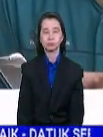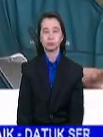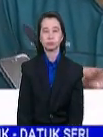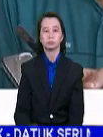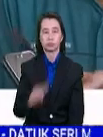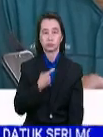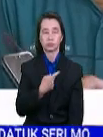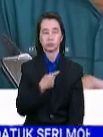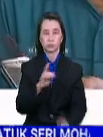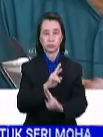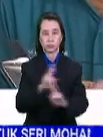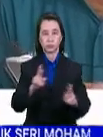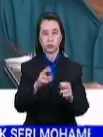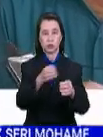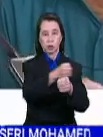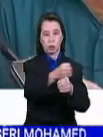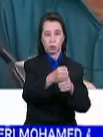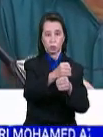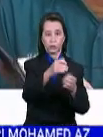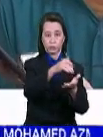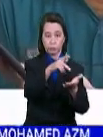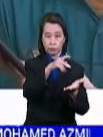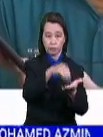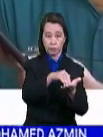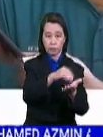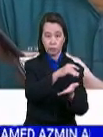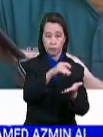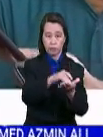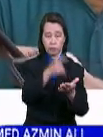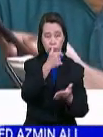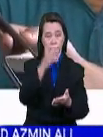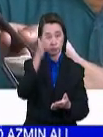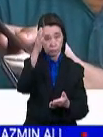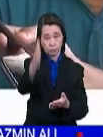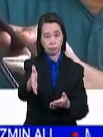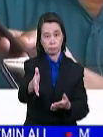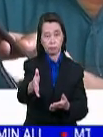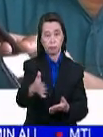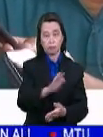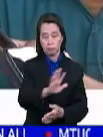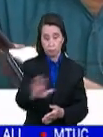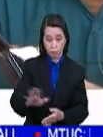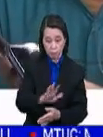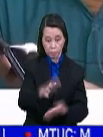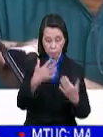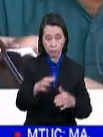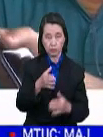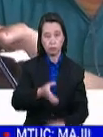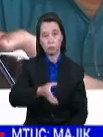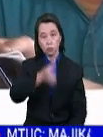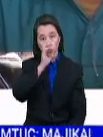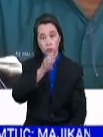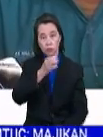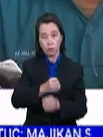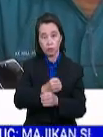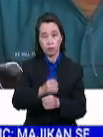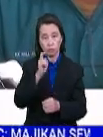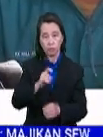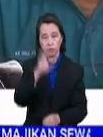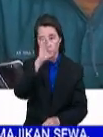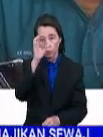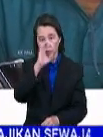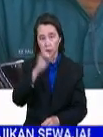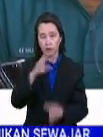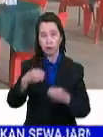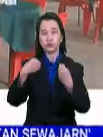kopi kelas center sebab pada tiga Taliban datang mereka yang telah mengkopi meivanaaa play